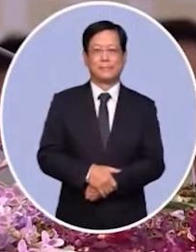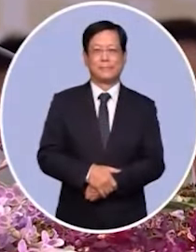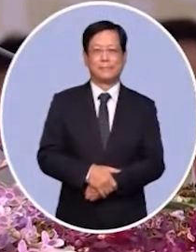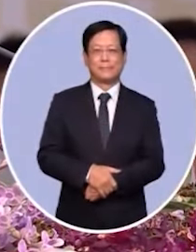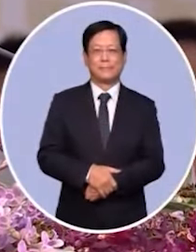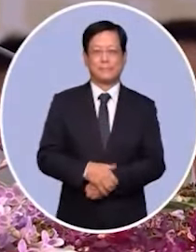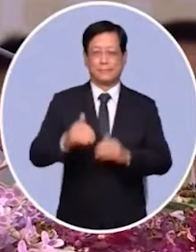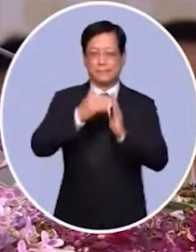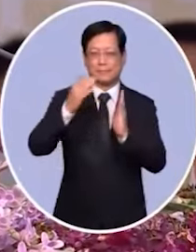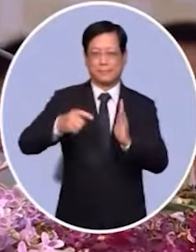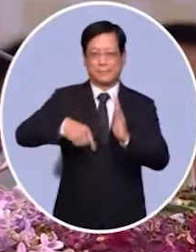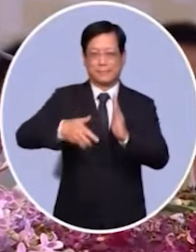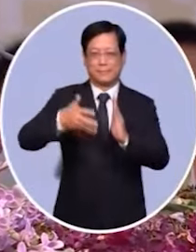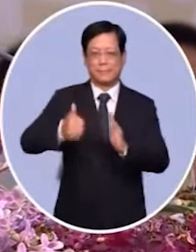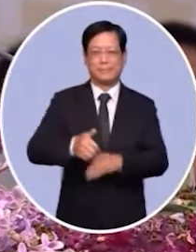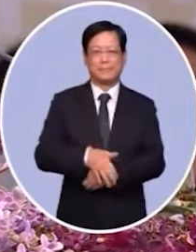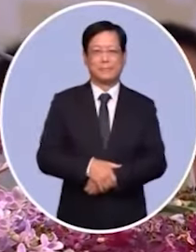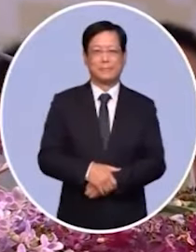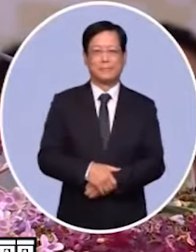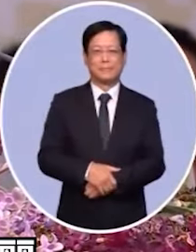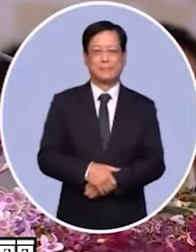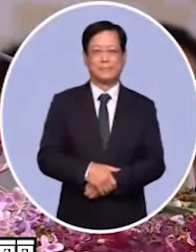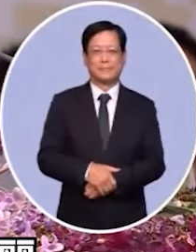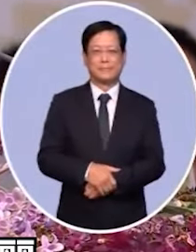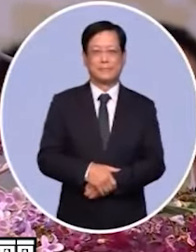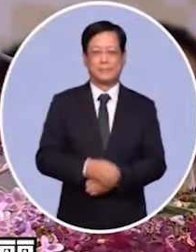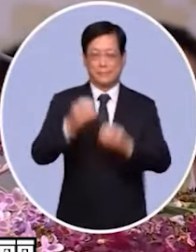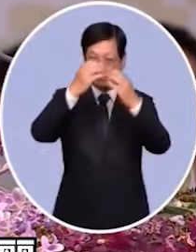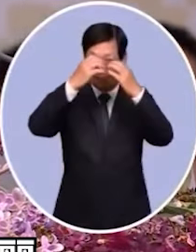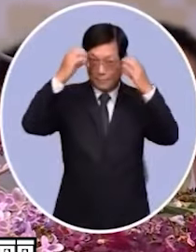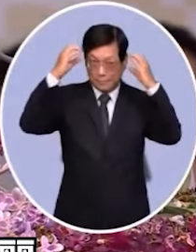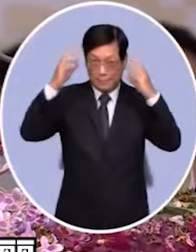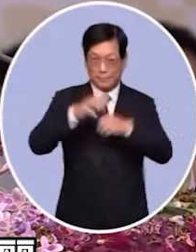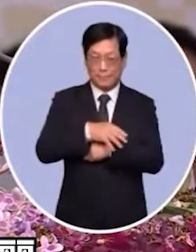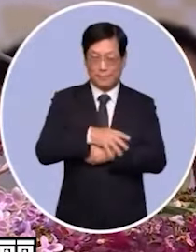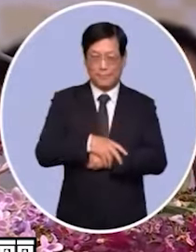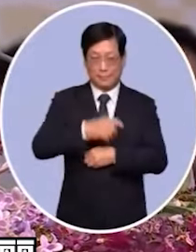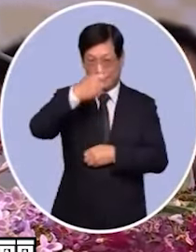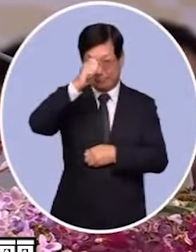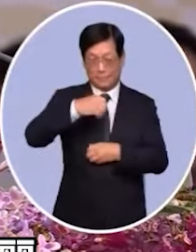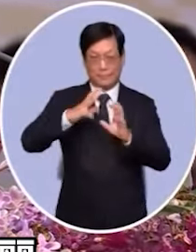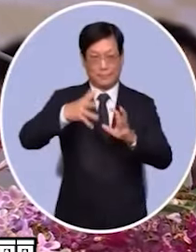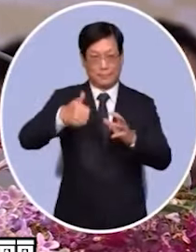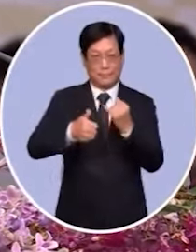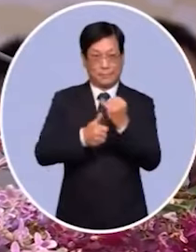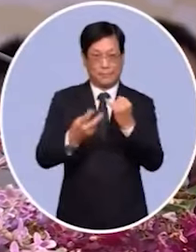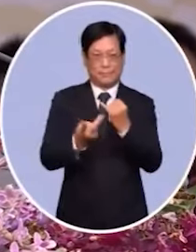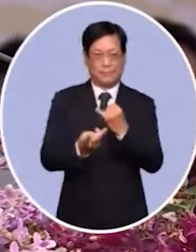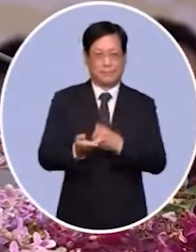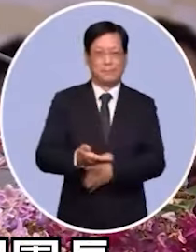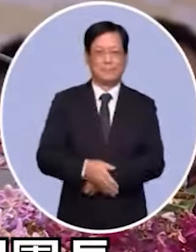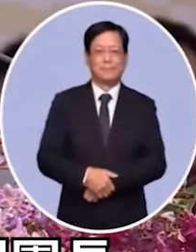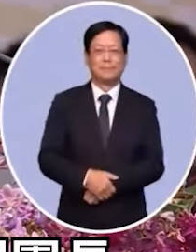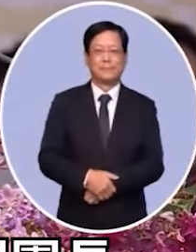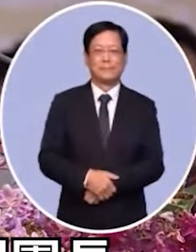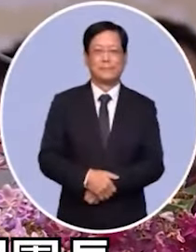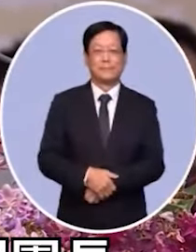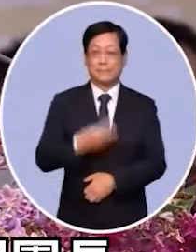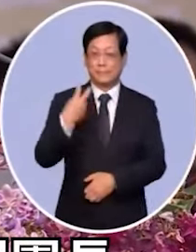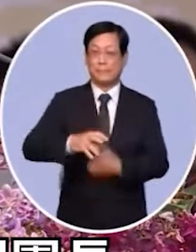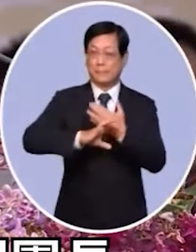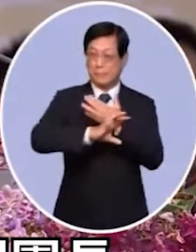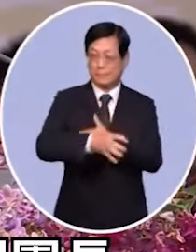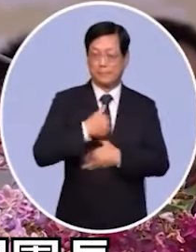卓荣泰院长、土阿鲁戴斐利总理阁下抗力，来自友